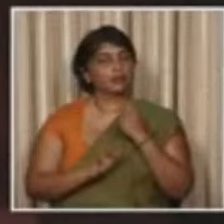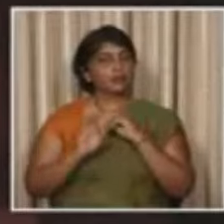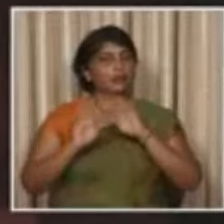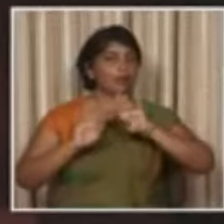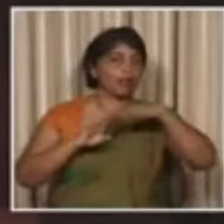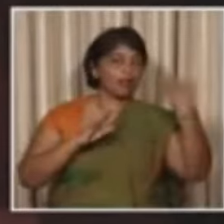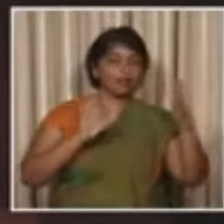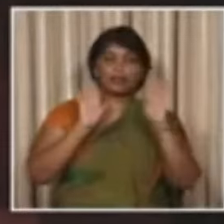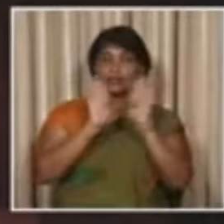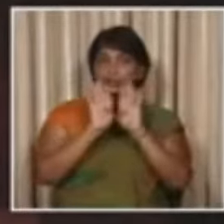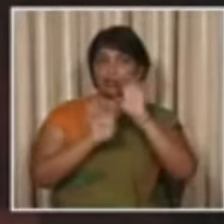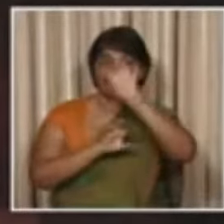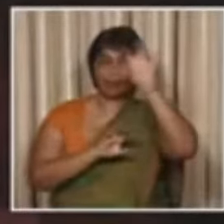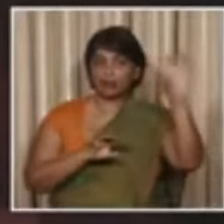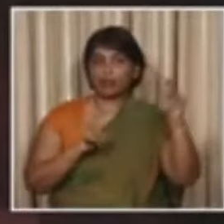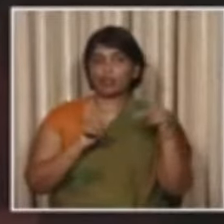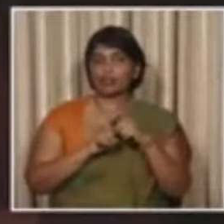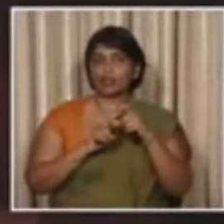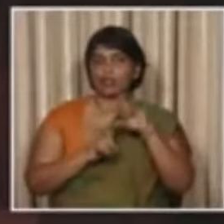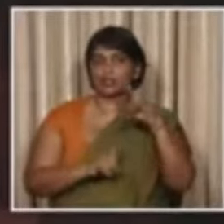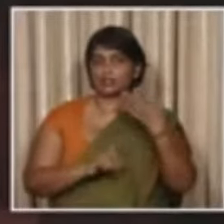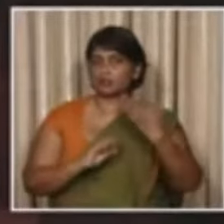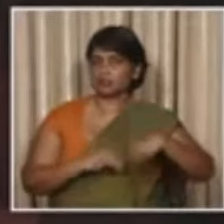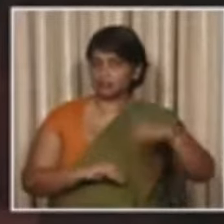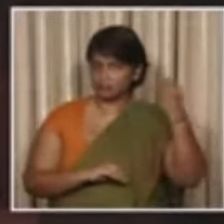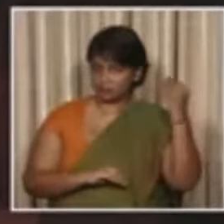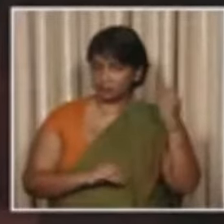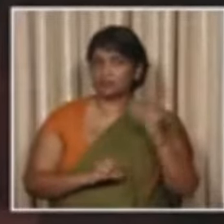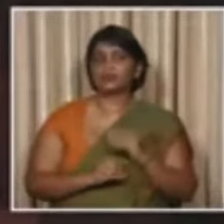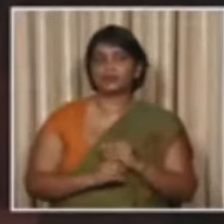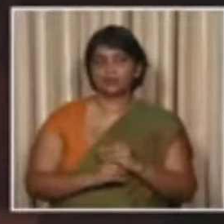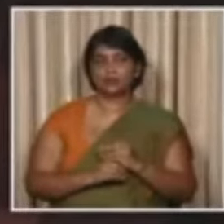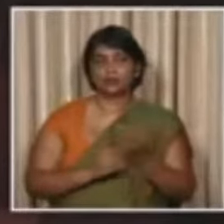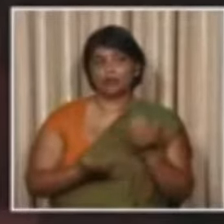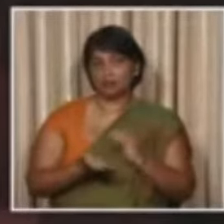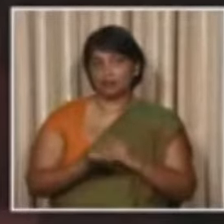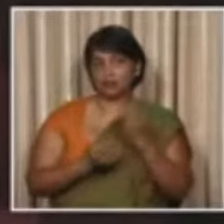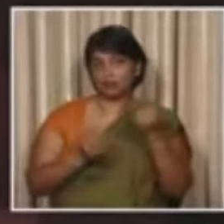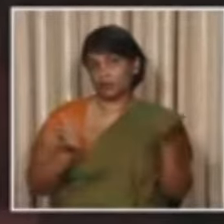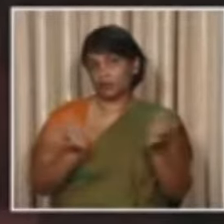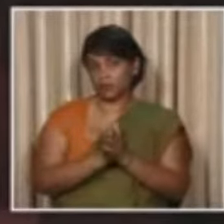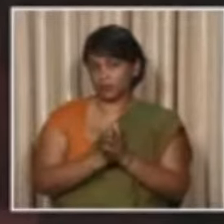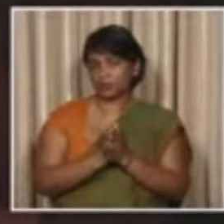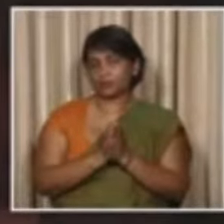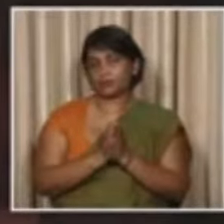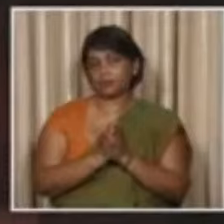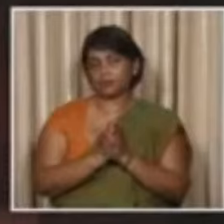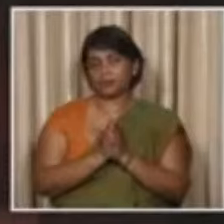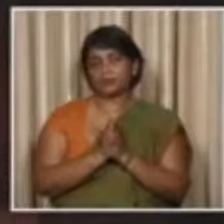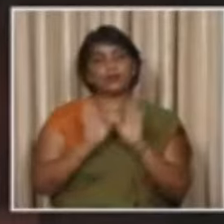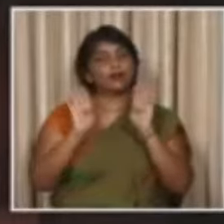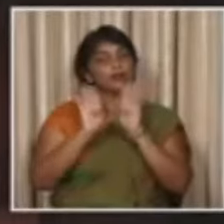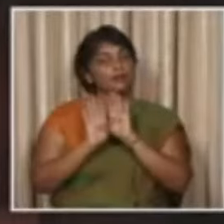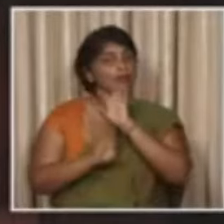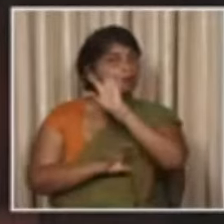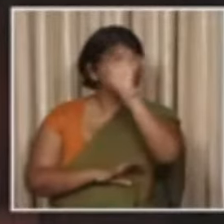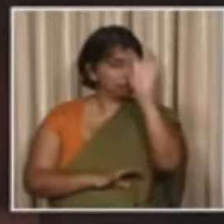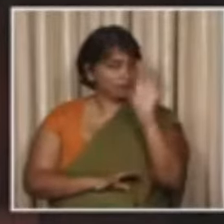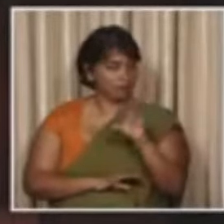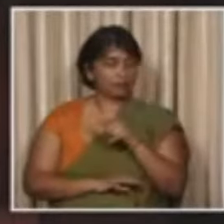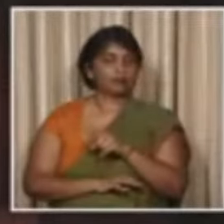වලට ඩොලර් 100 දක්වා වැඩි වෙනවා. ඔය අමතර ගාස්තුත් සමග SAC countries වලට